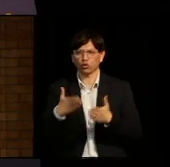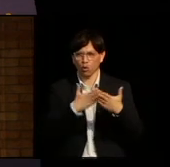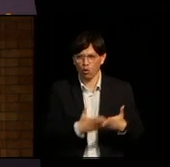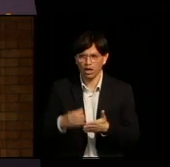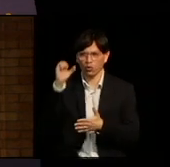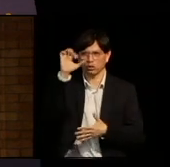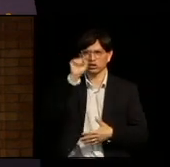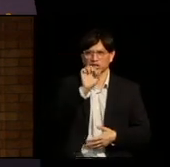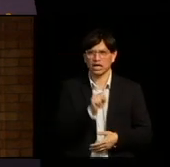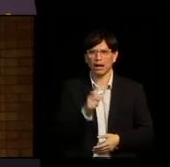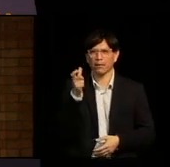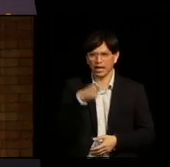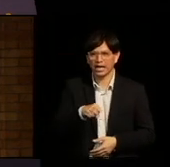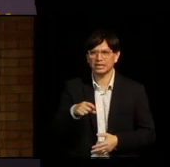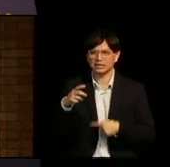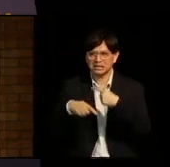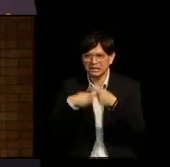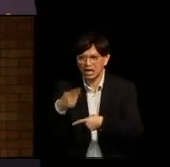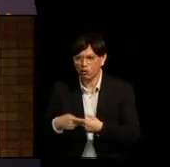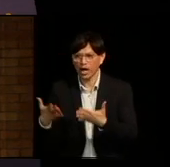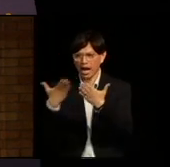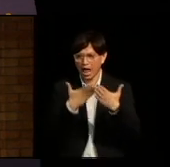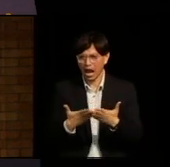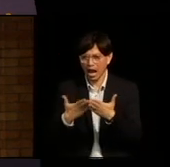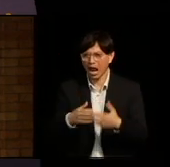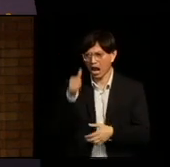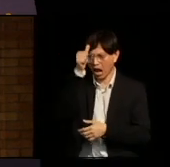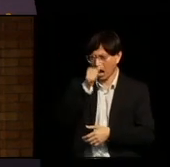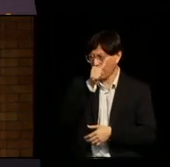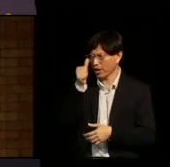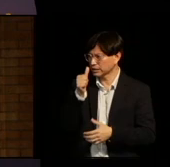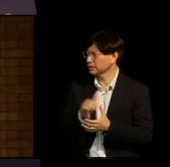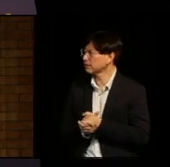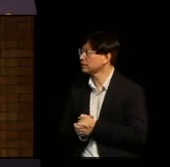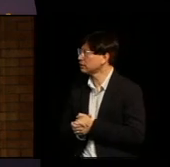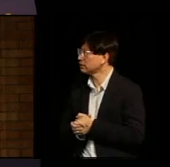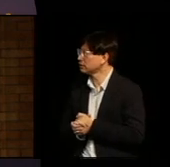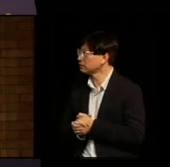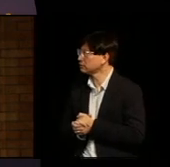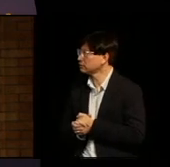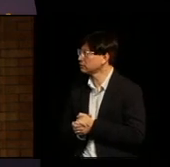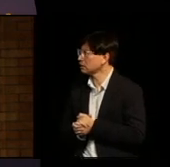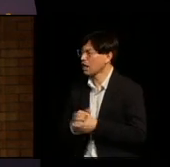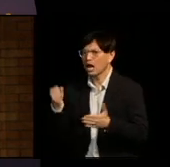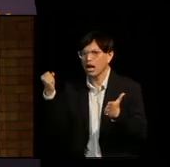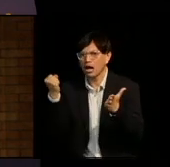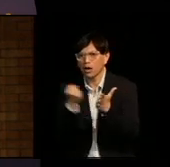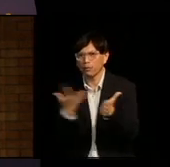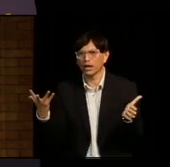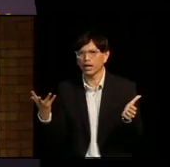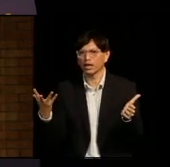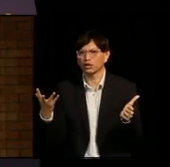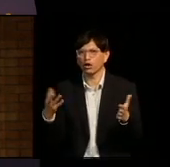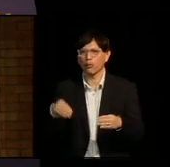Innanzitutto seguire la messa perché la messa don Andrea parlava di gradualità e è la parte importante per un'iniziazione